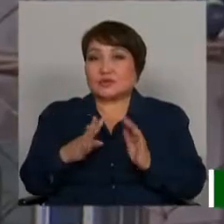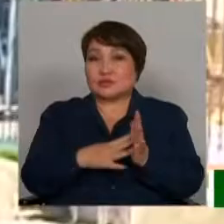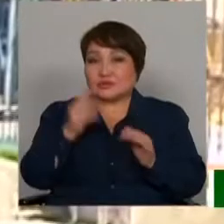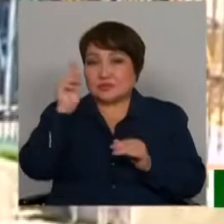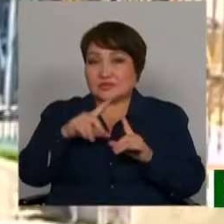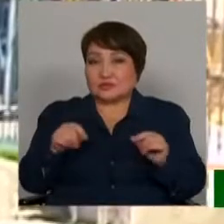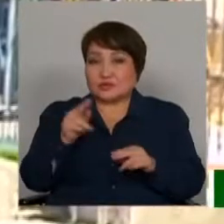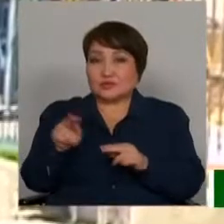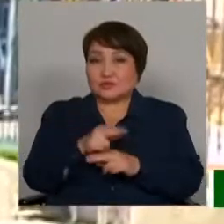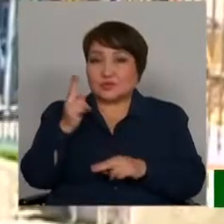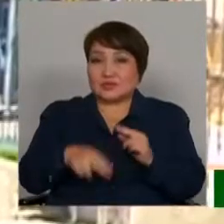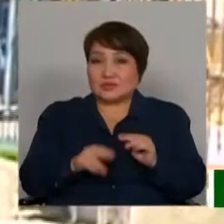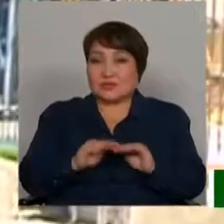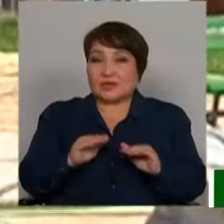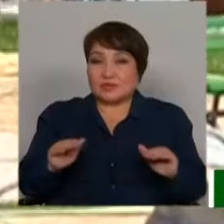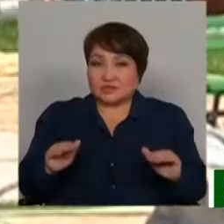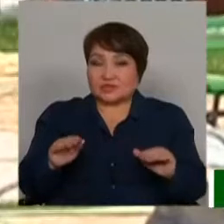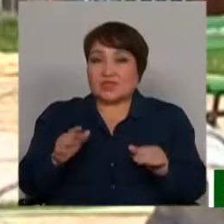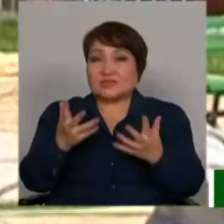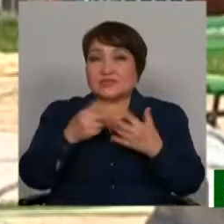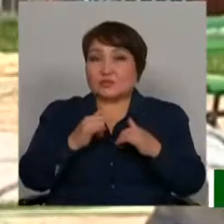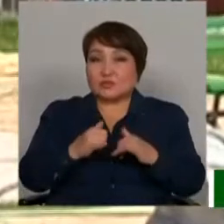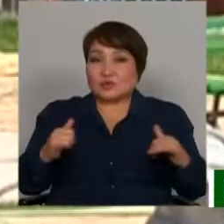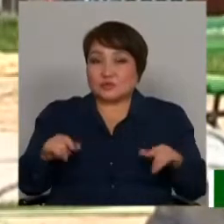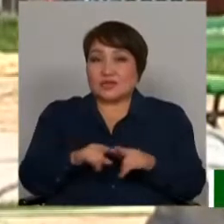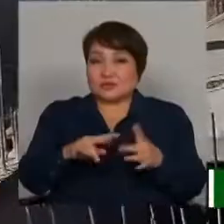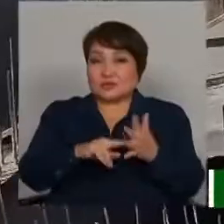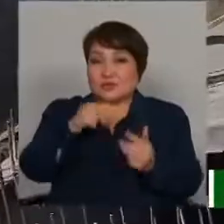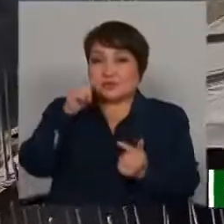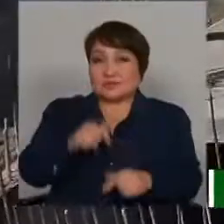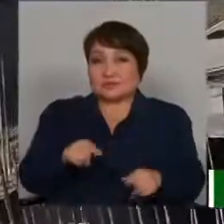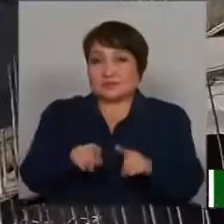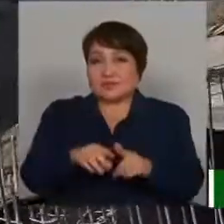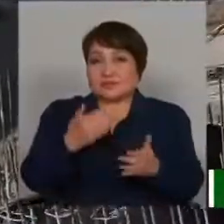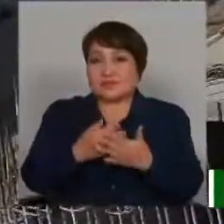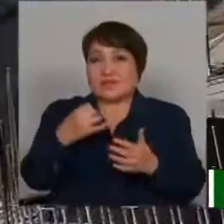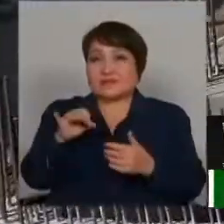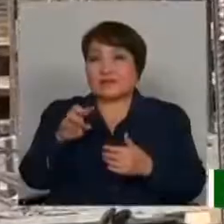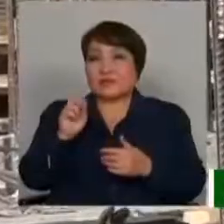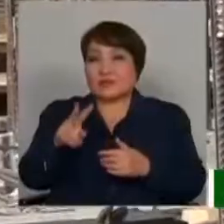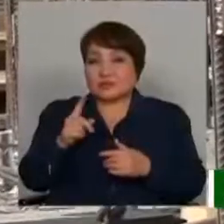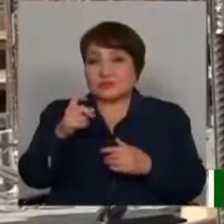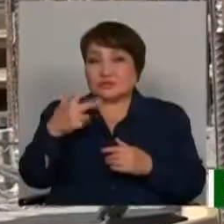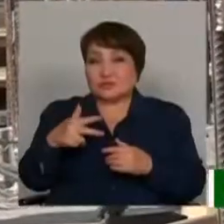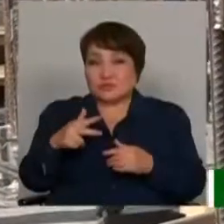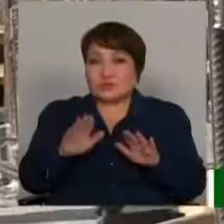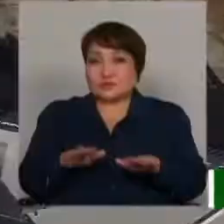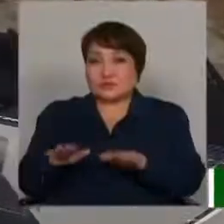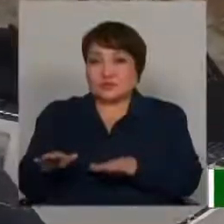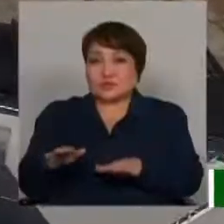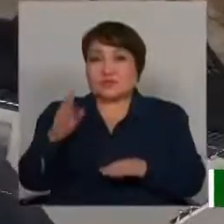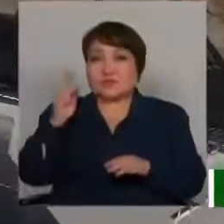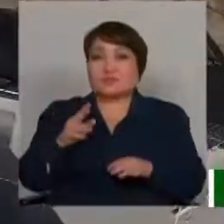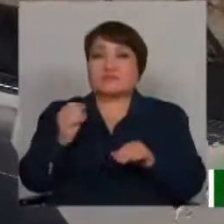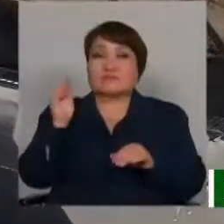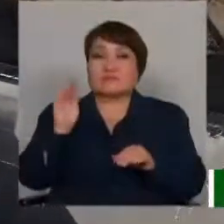аяқталады. Балабақша санын көбейту жұмысы да жоспармен іске асуда. Мәселен, Айнабұлақ 4-те 160 орындық мектепке дейінгі мекеменің құрылысы басталған.